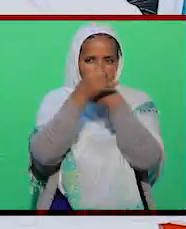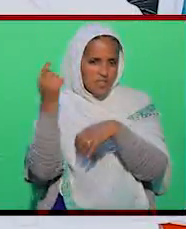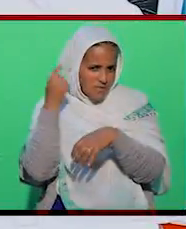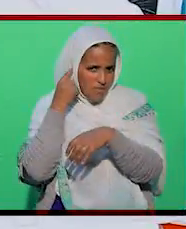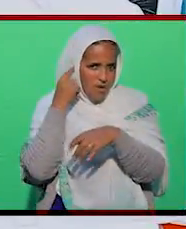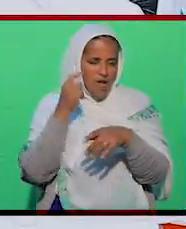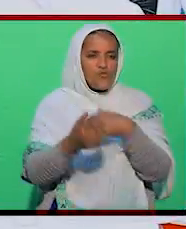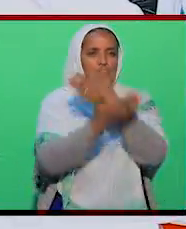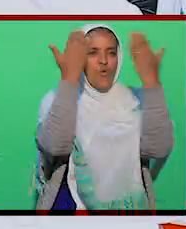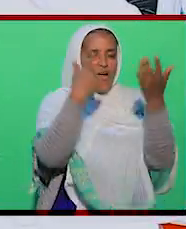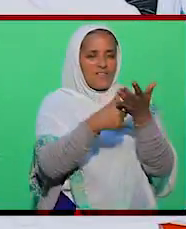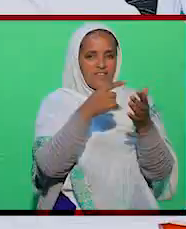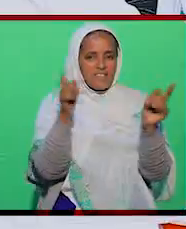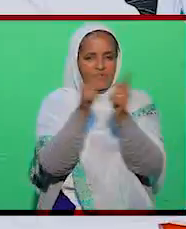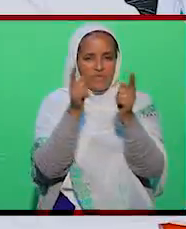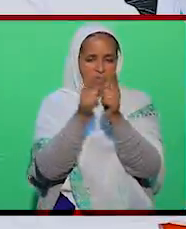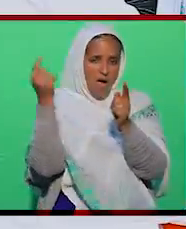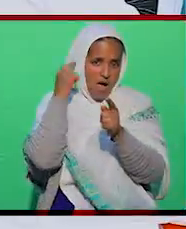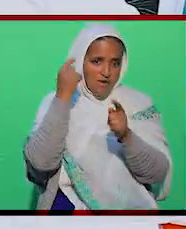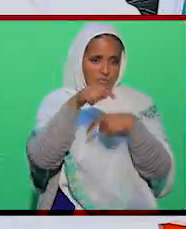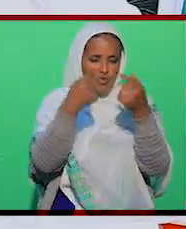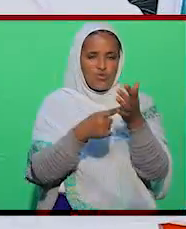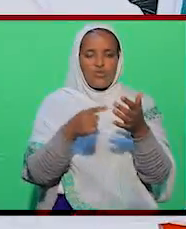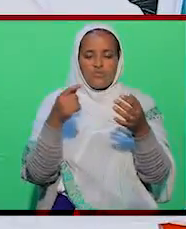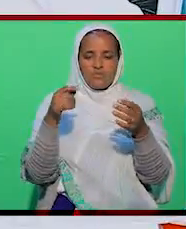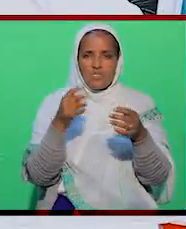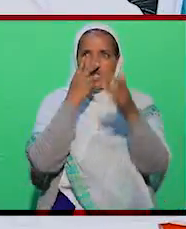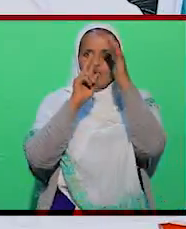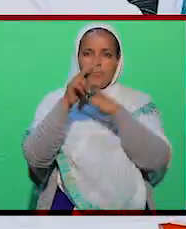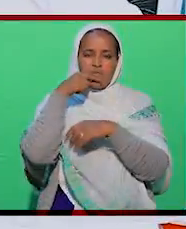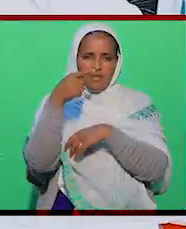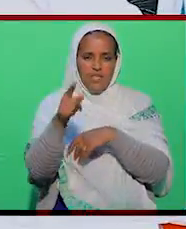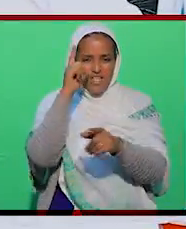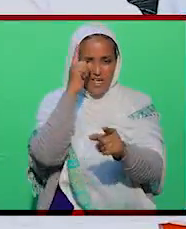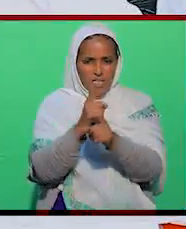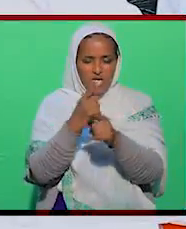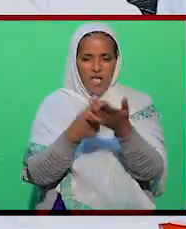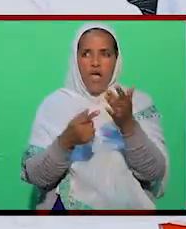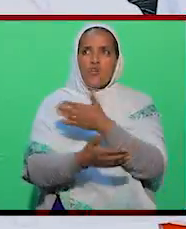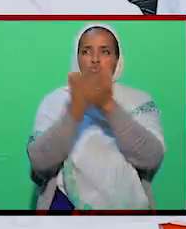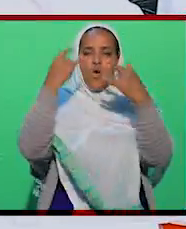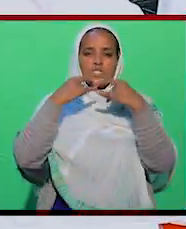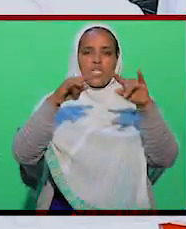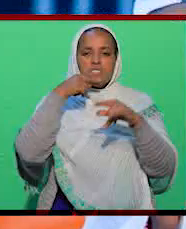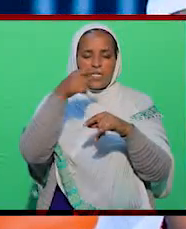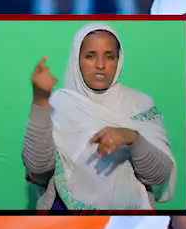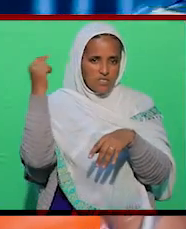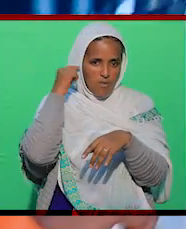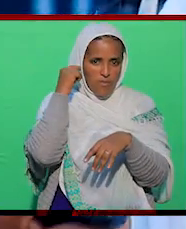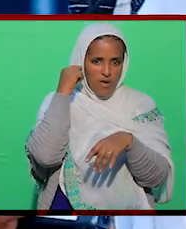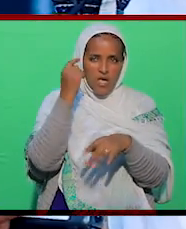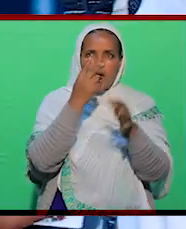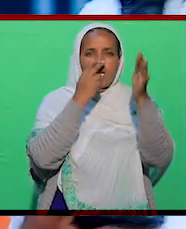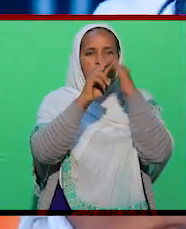ይሆናል አለ። ሌሊት እኮ እሱ ሰምቶ ነው። የሌሊት ስብሰባውን አዳምጡ ሂዶ ማለት ነው። ትንቢት ነዋል። ከዛ ልክ ያ ነገር ዜና